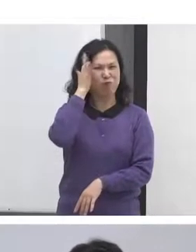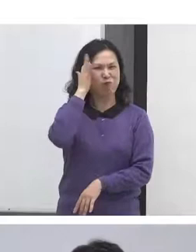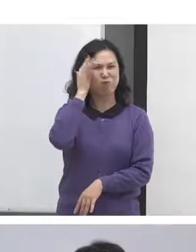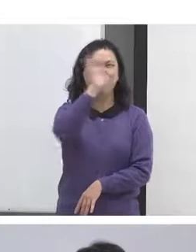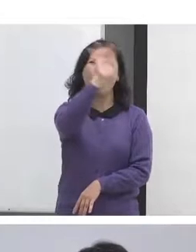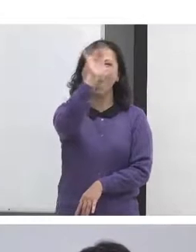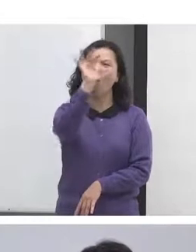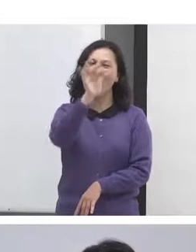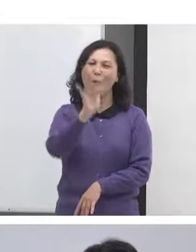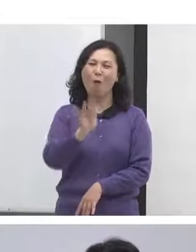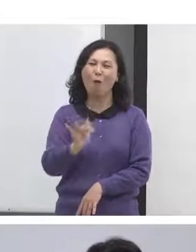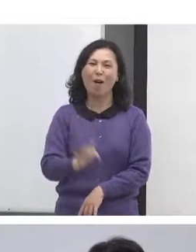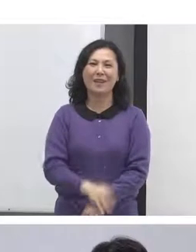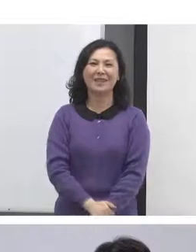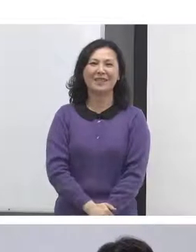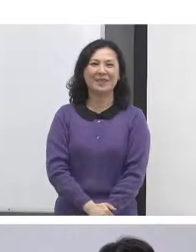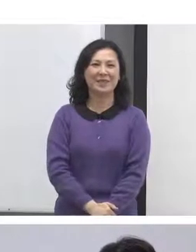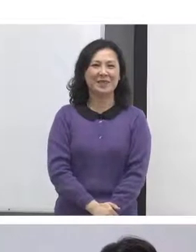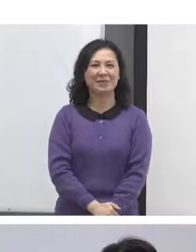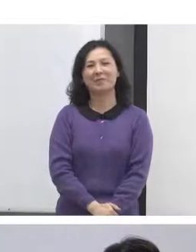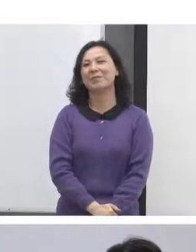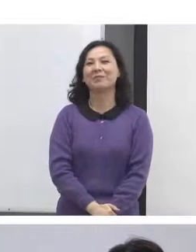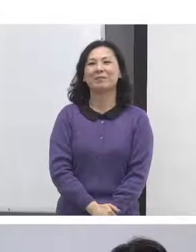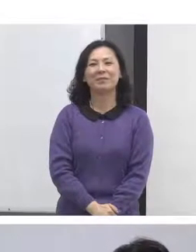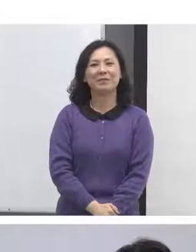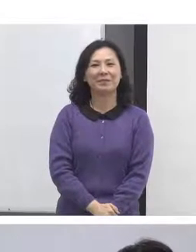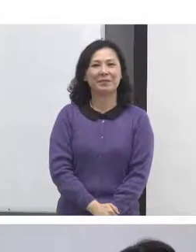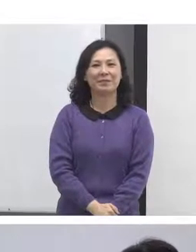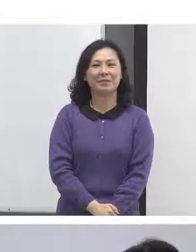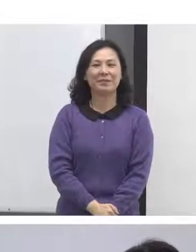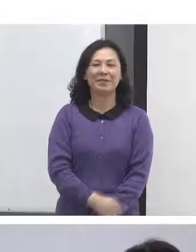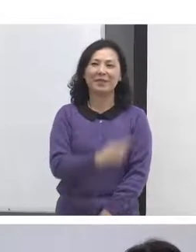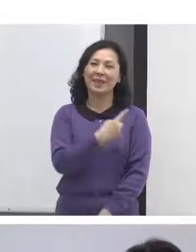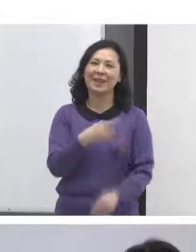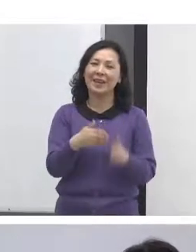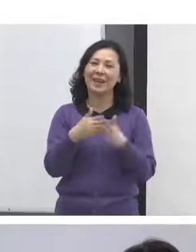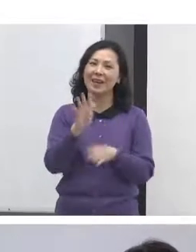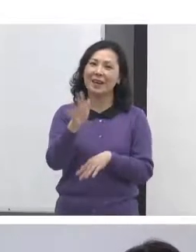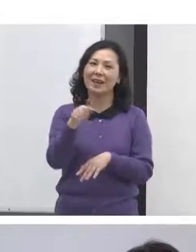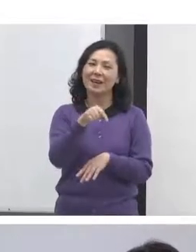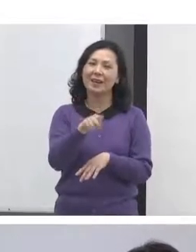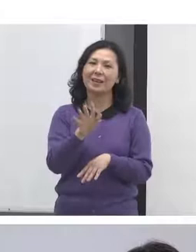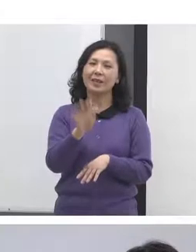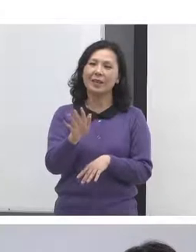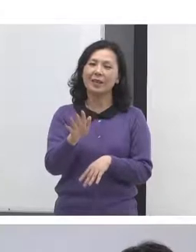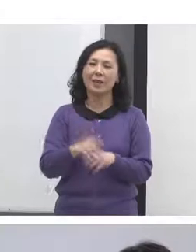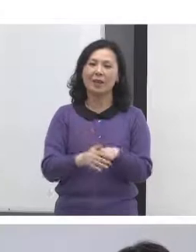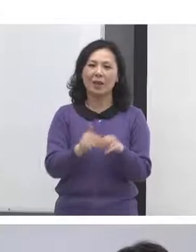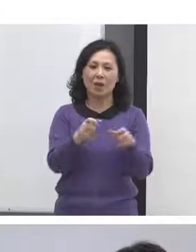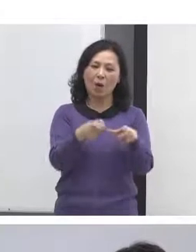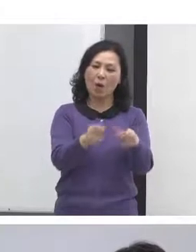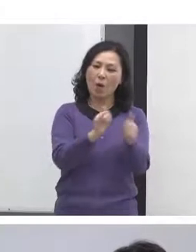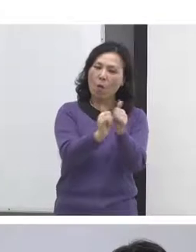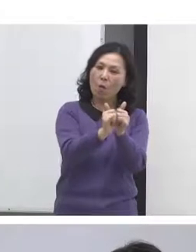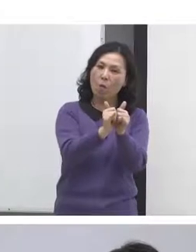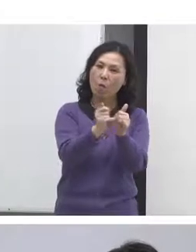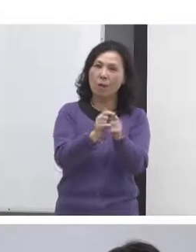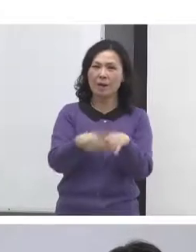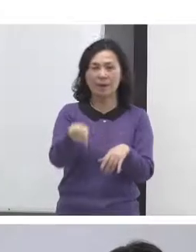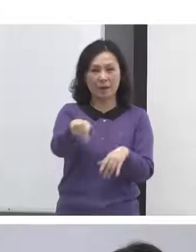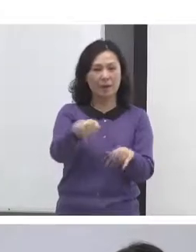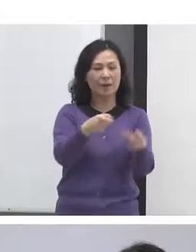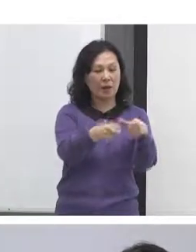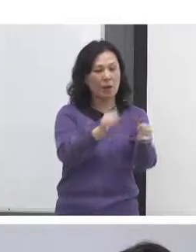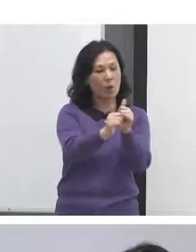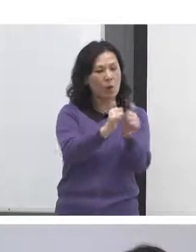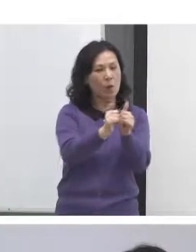哈，就是他其实是觉得说，这个要有一个 public sphere， 一个公众呢，我们这群公众想